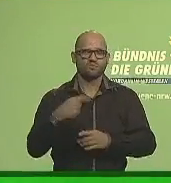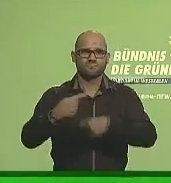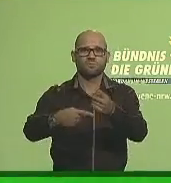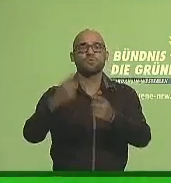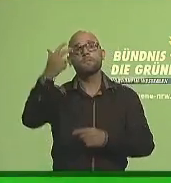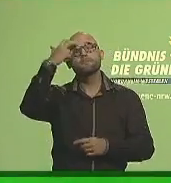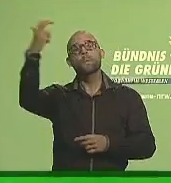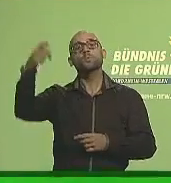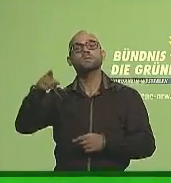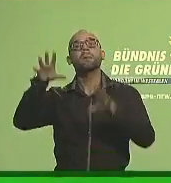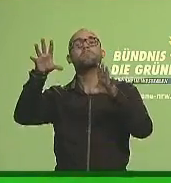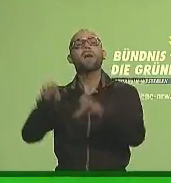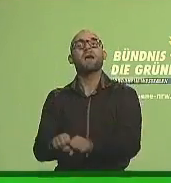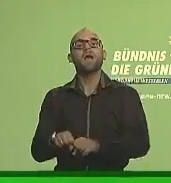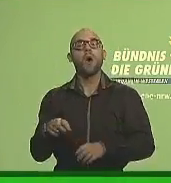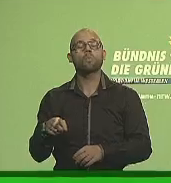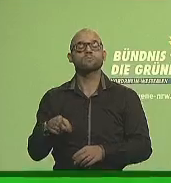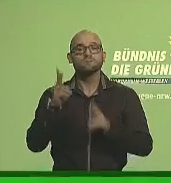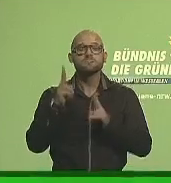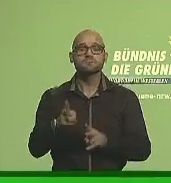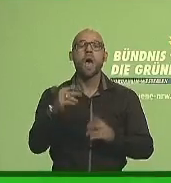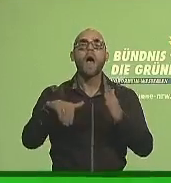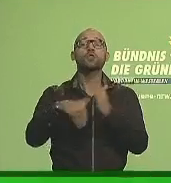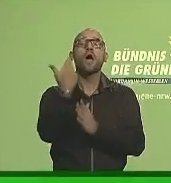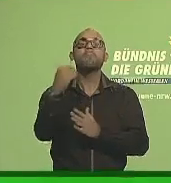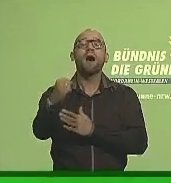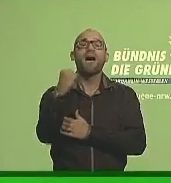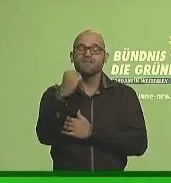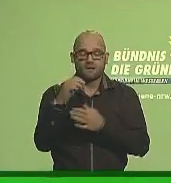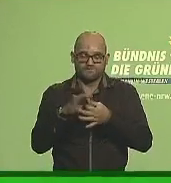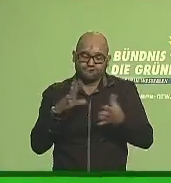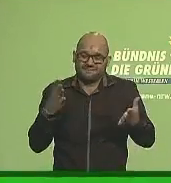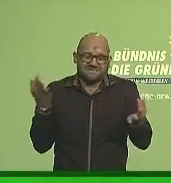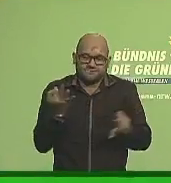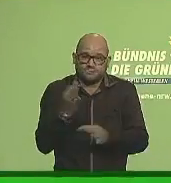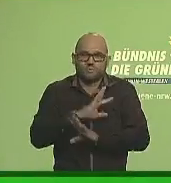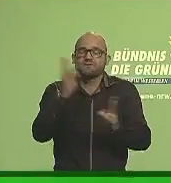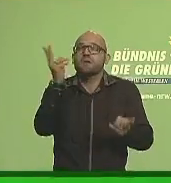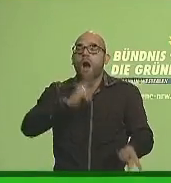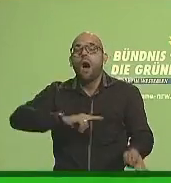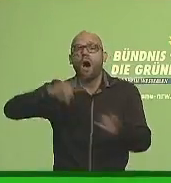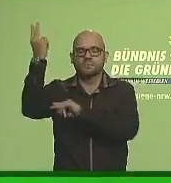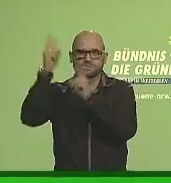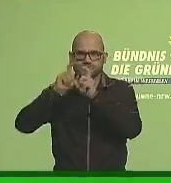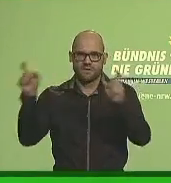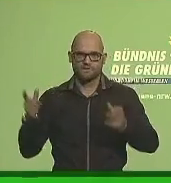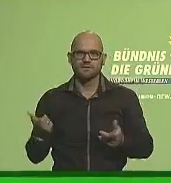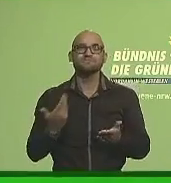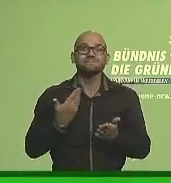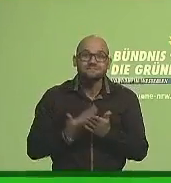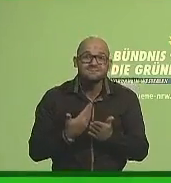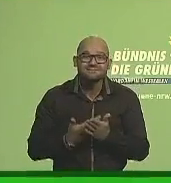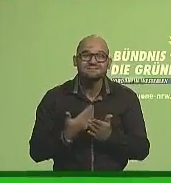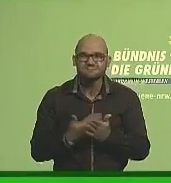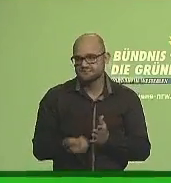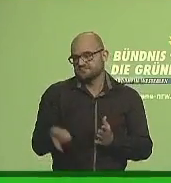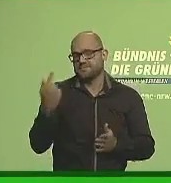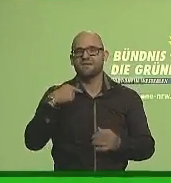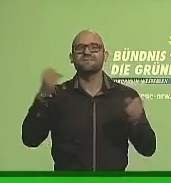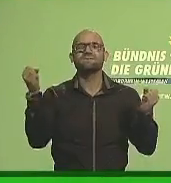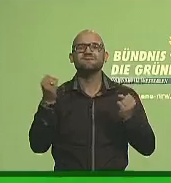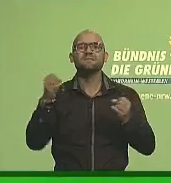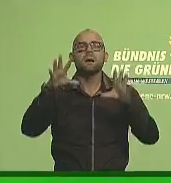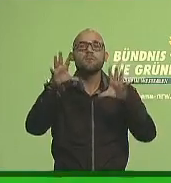hatten, hatte mit den Erneuerbaren nichts zu tun. Das war eine ganz vollkommen andere Sache. Das heißt, wer hatte Blackouts im letzten Winter?